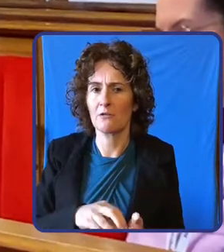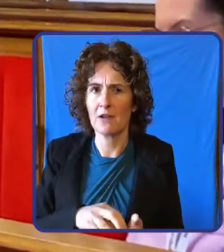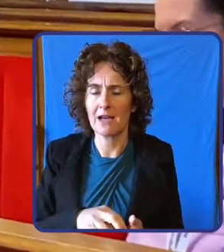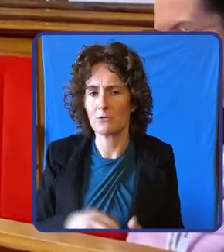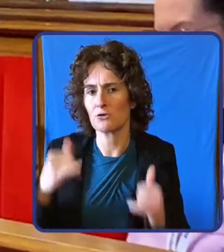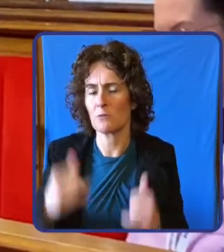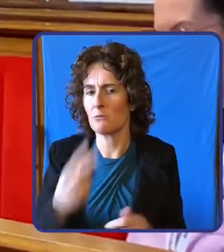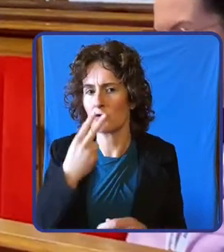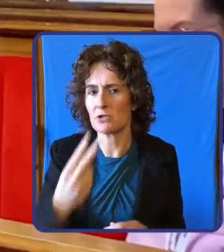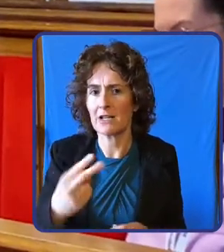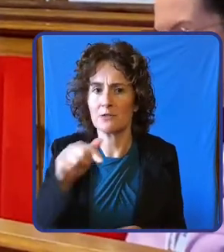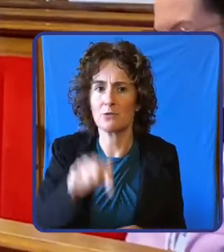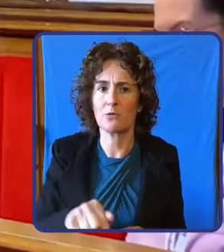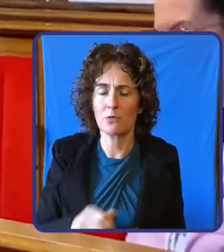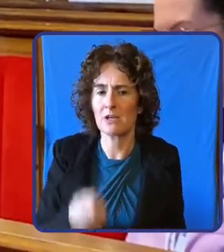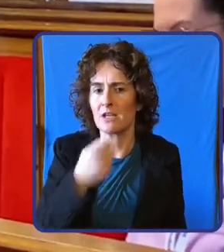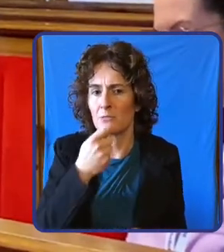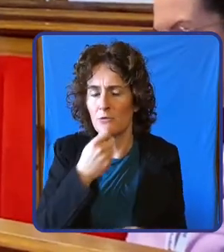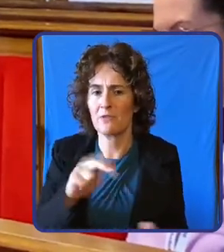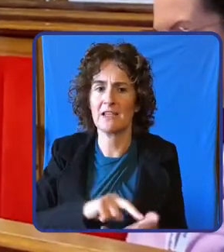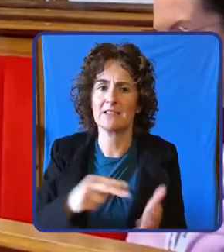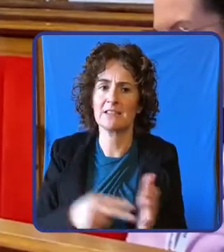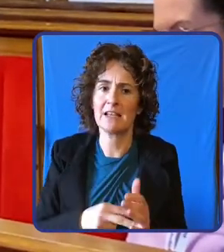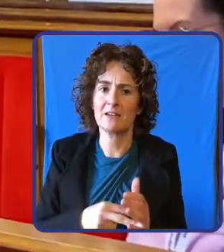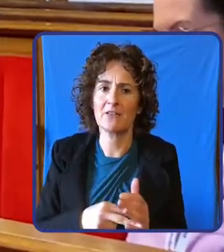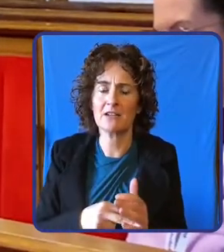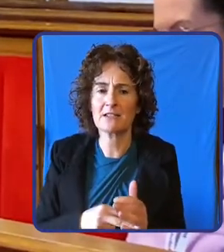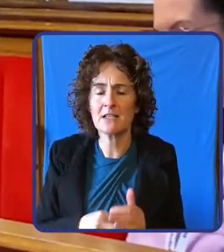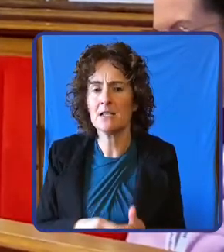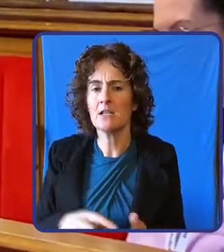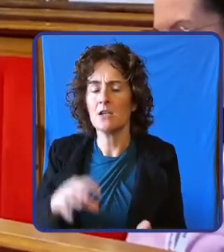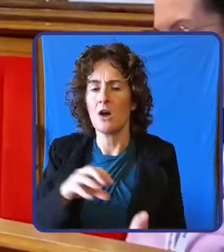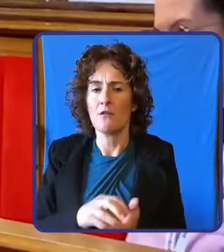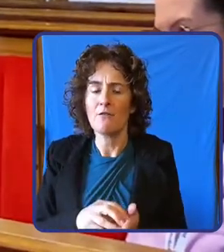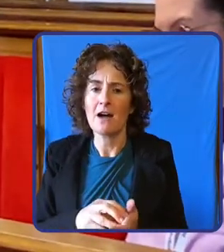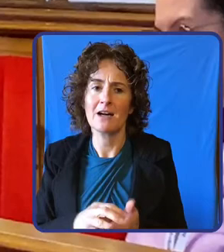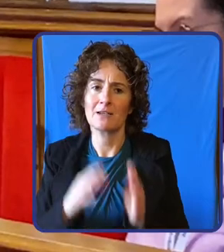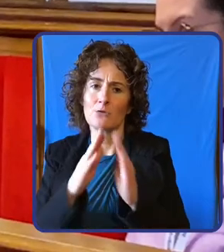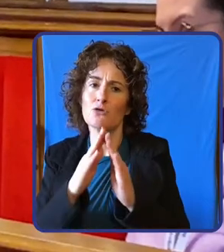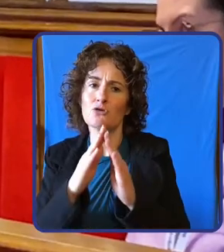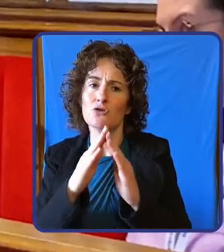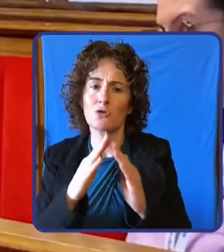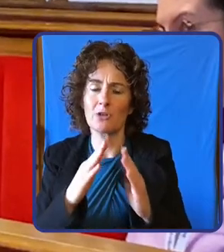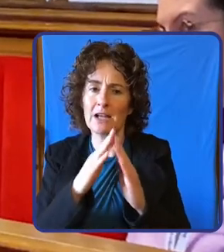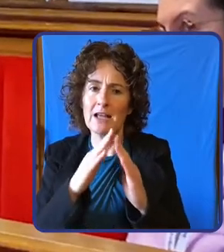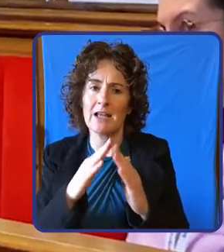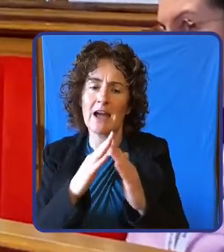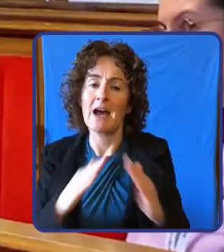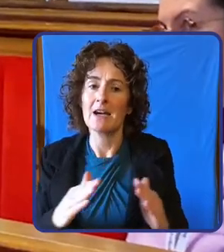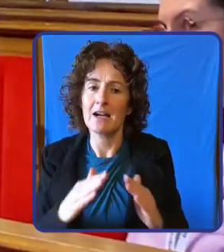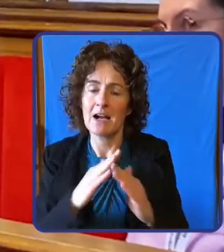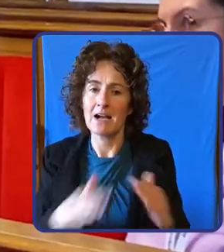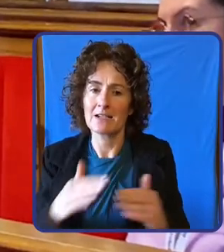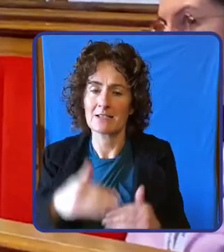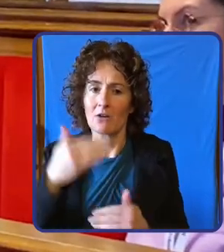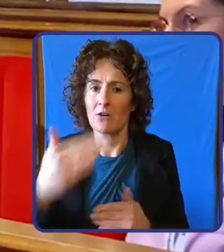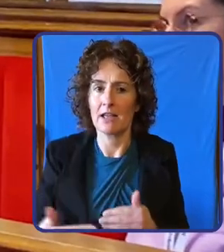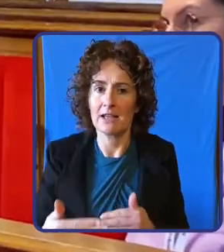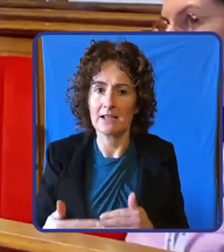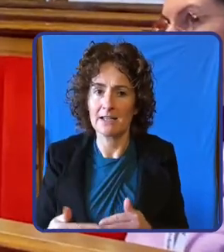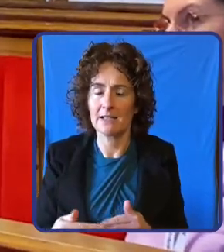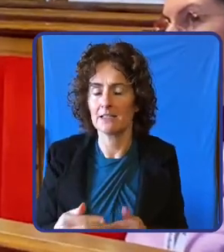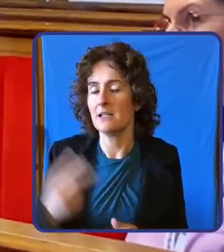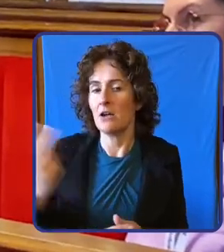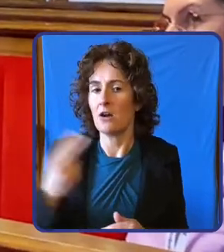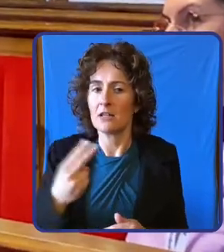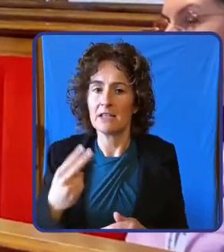a Városháza elé, aki nem hódmezővásárhely, annak elmondom, hogy 200 méteres körzetben legalább 3-4 büfé van, és